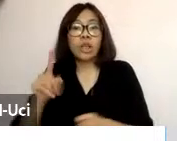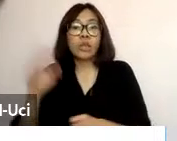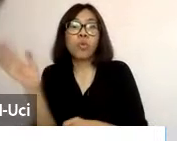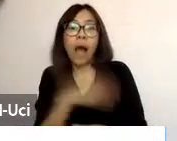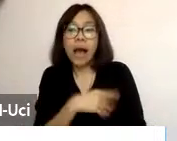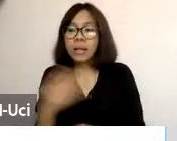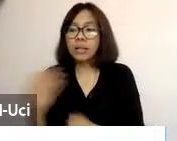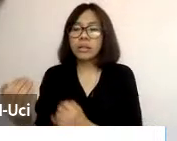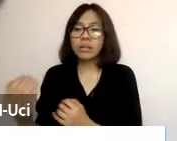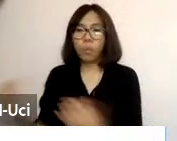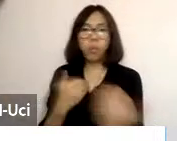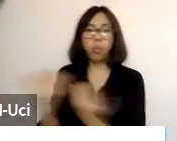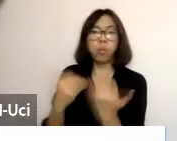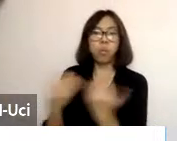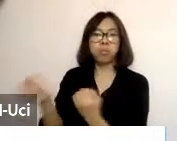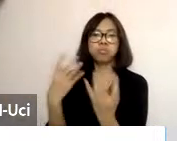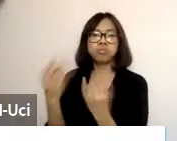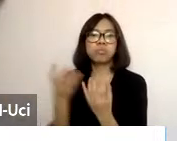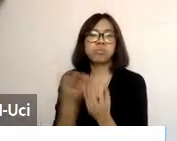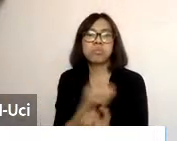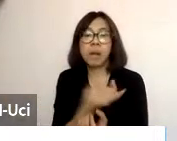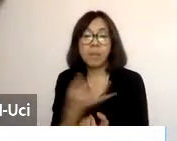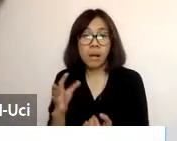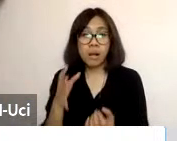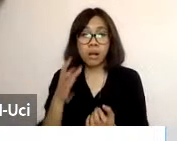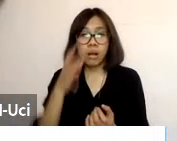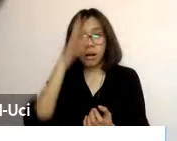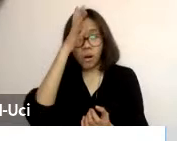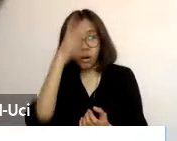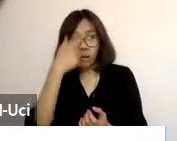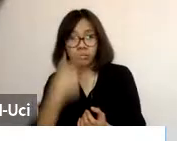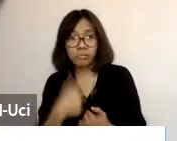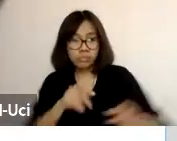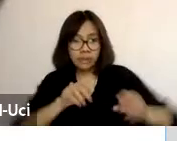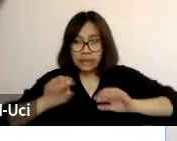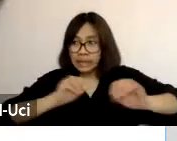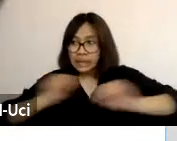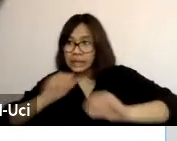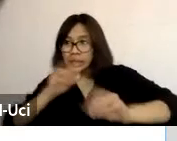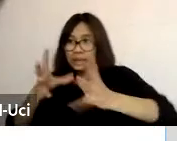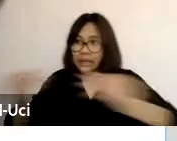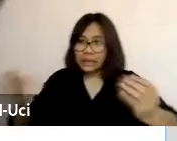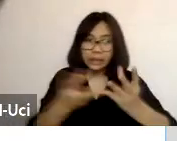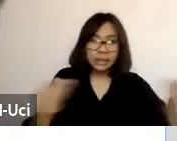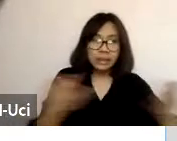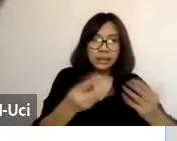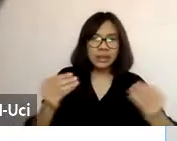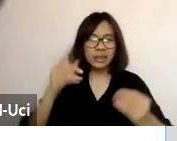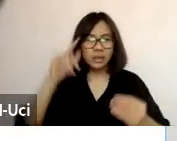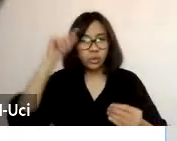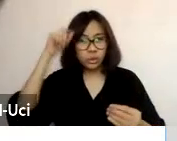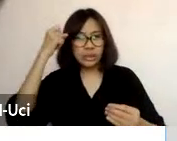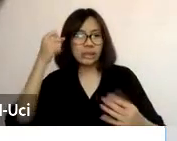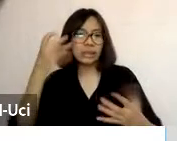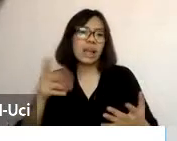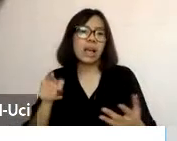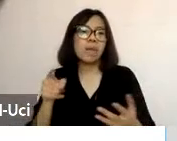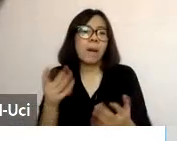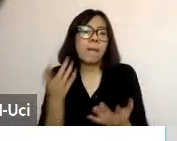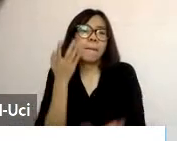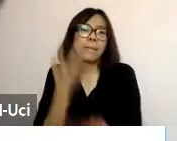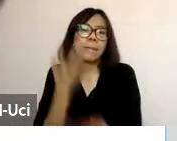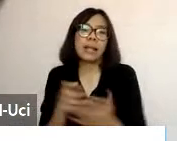perharinya Hai pertanyaan berikutnya Apakah manusia sanggup untuk kemudian mesin scanner tersebut Itulah kenapa didorong adanya otomasi tadi